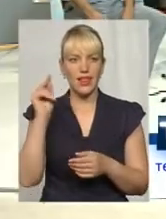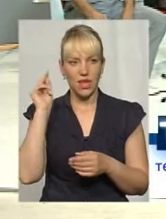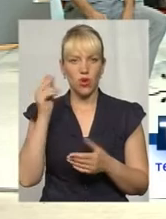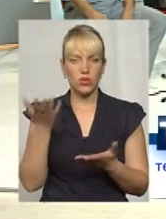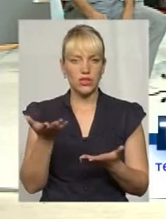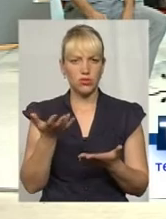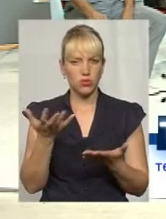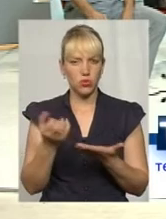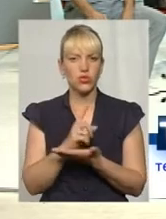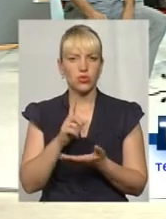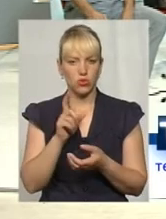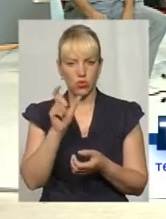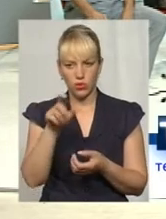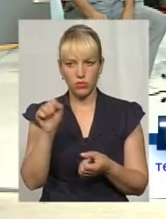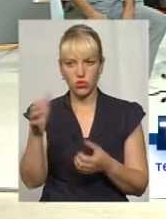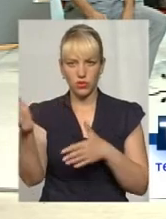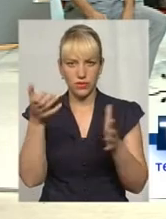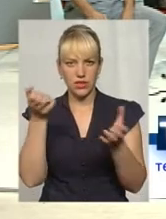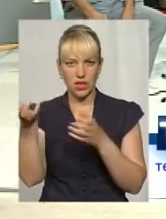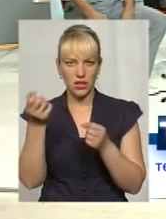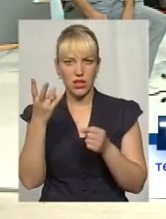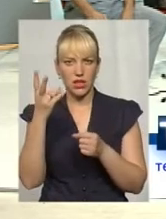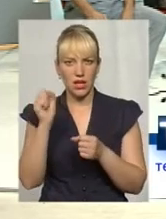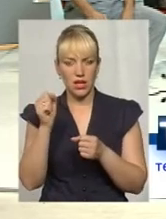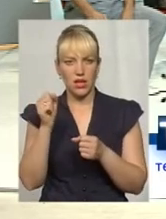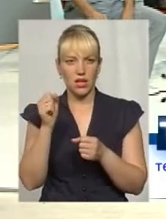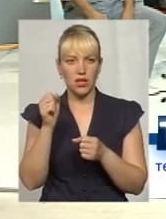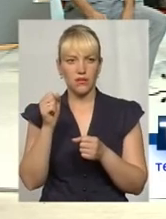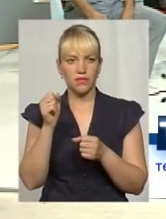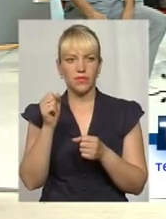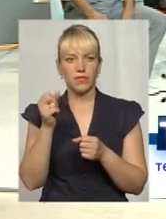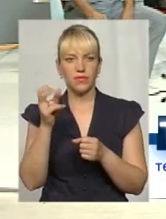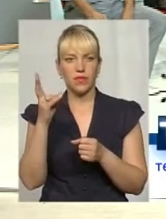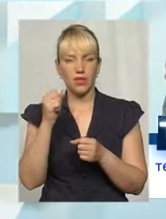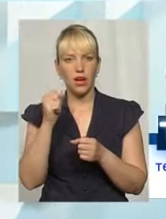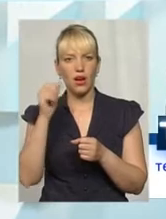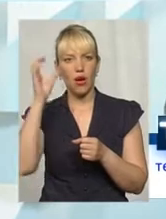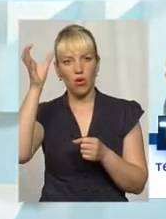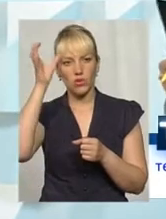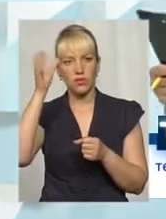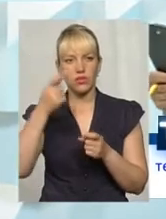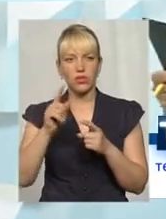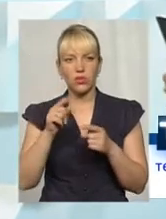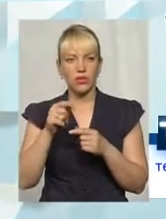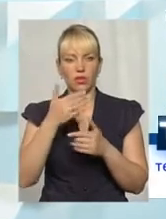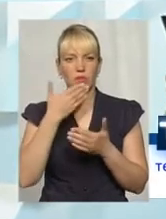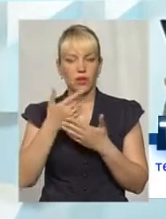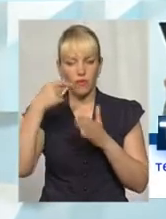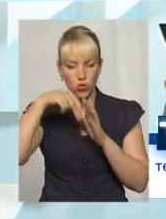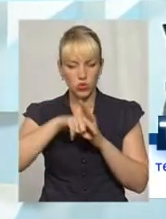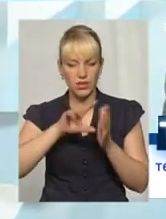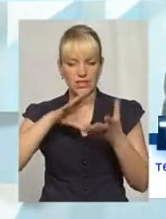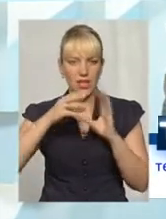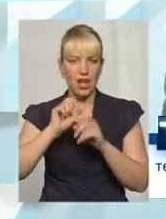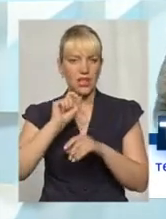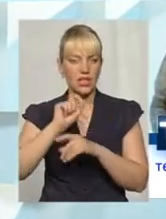так, може. Тобто можуть звернути увагу на цю довідку, а можуть і ні? Тобто якихось внутрішніх загальних наказів немає з